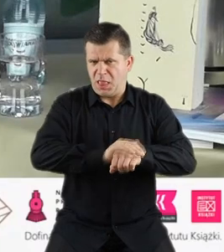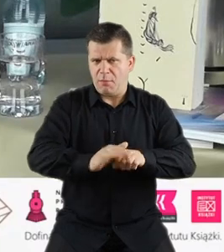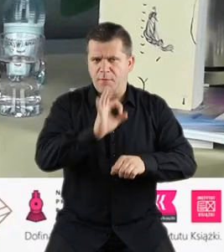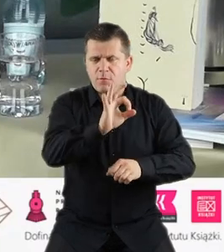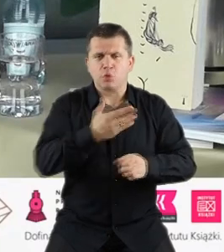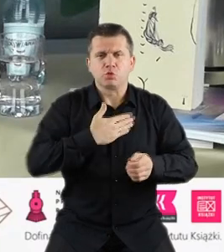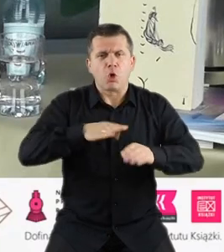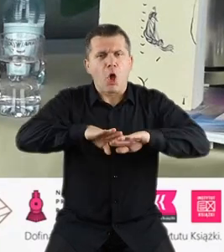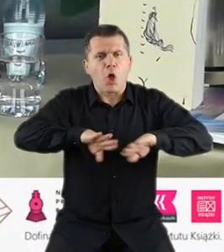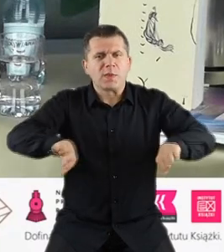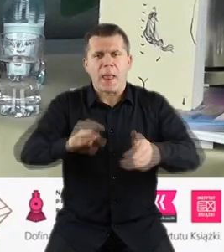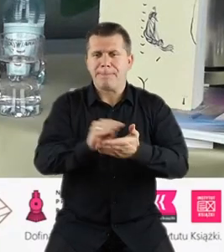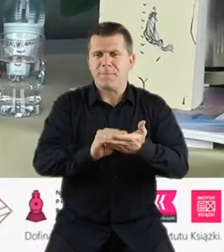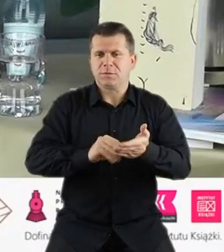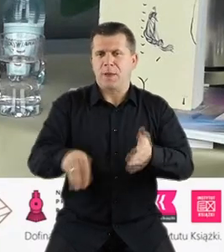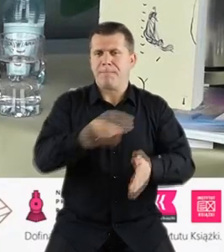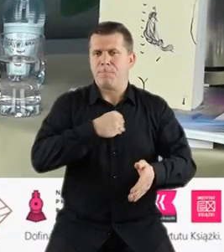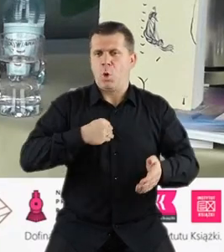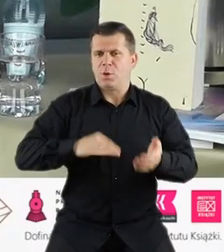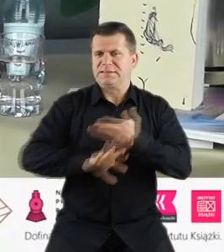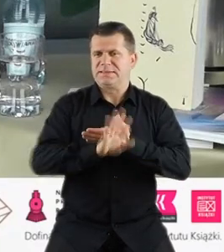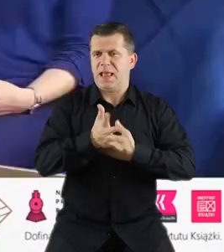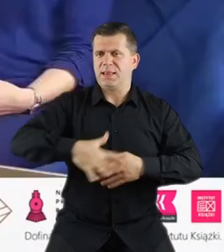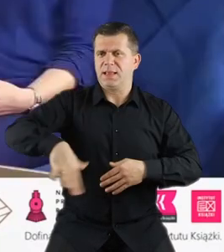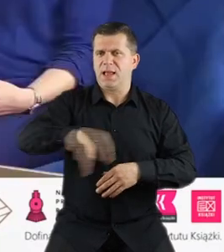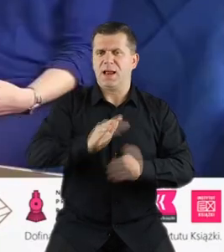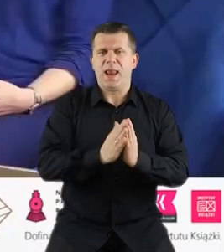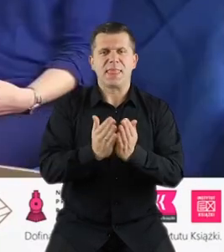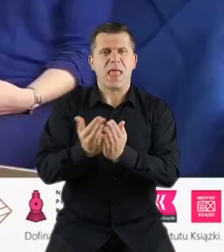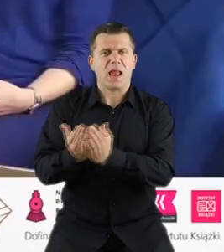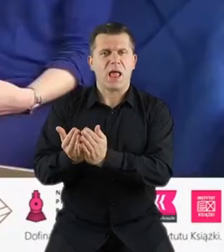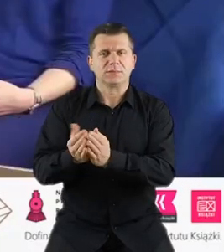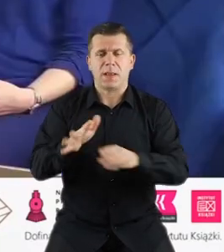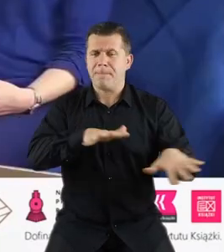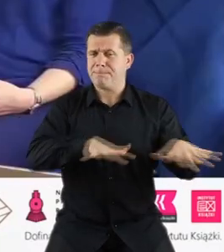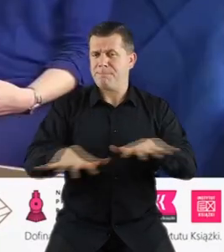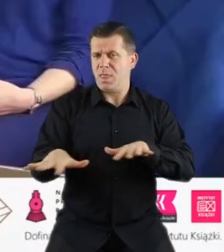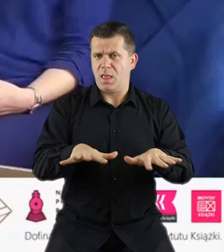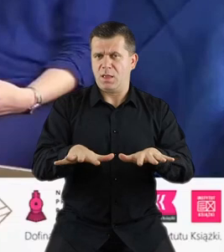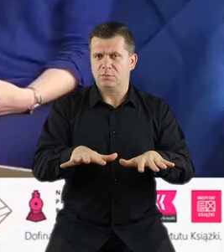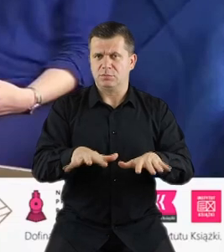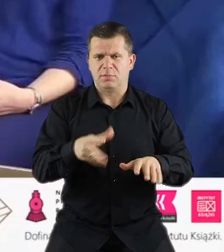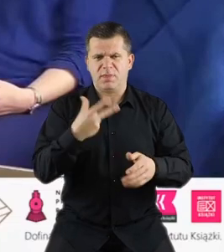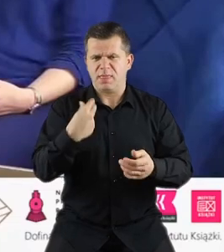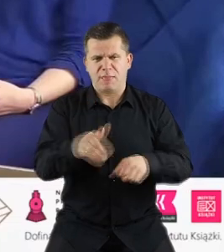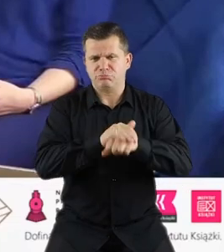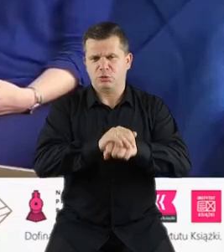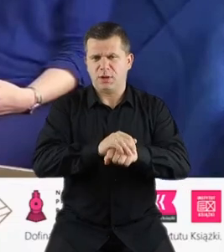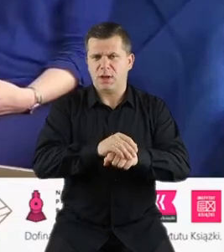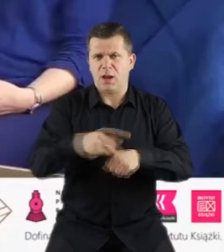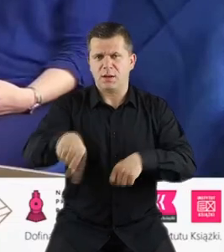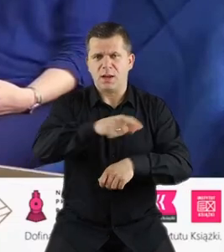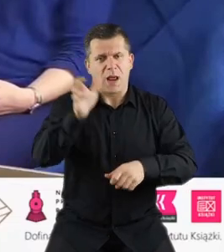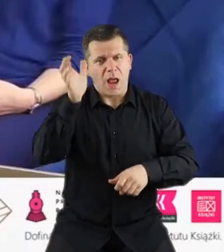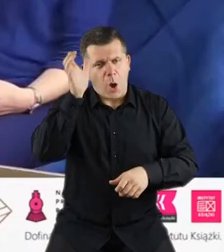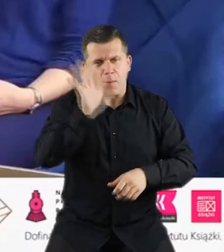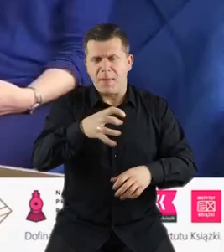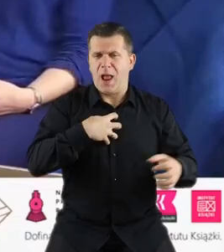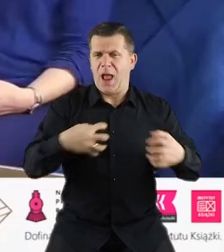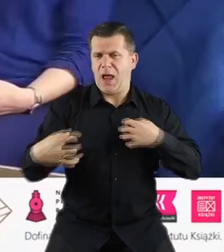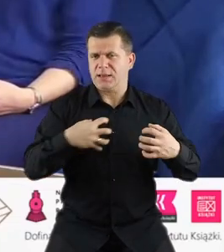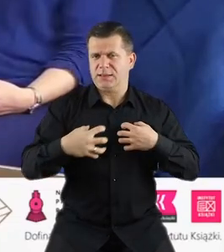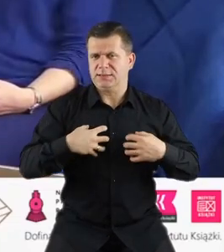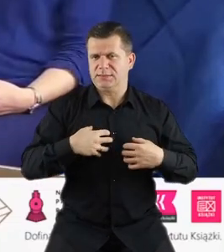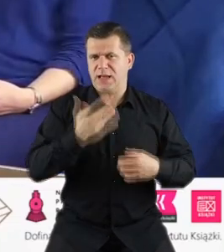swoją odrębność pisarską na polskiej scenie literackiej, miejscu od jakiegoś czasu nieprzychylnemu autorom o artystycznych